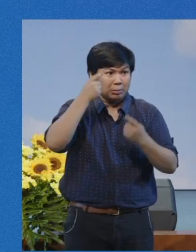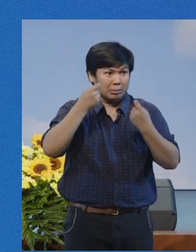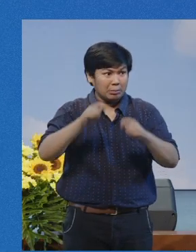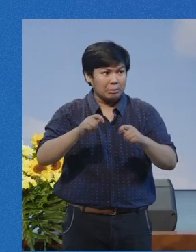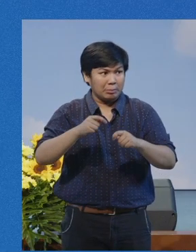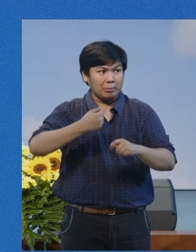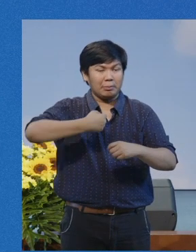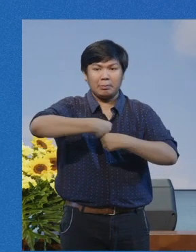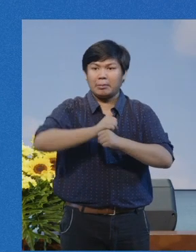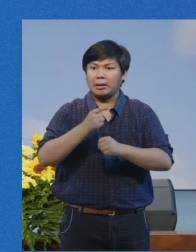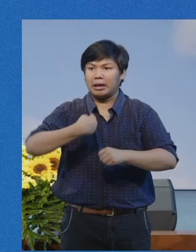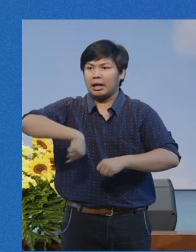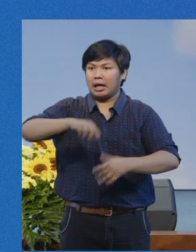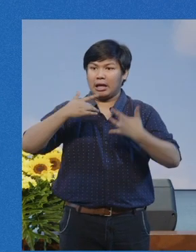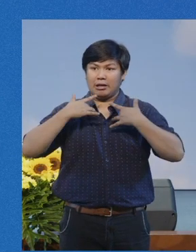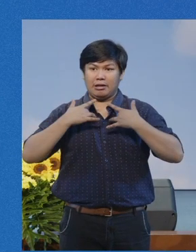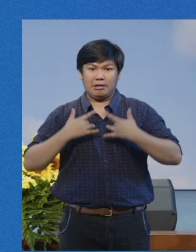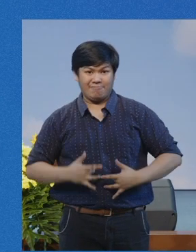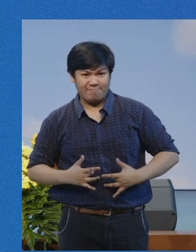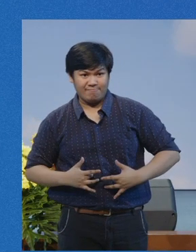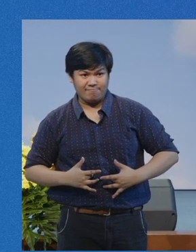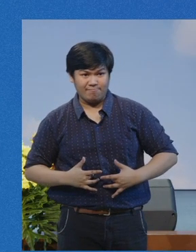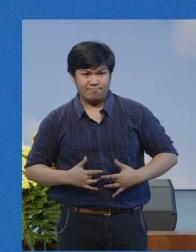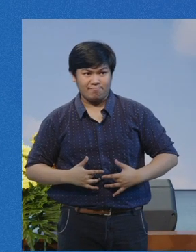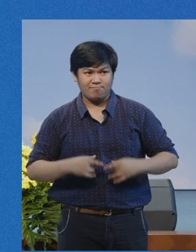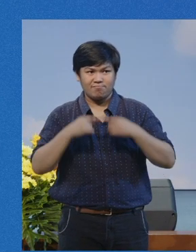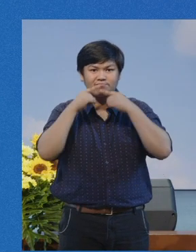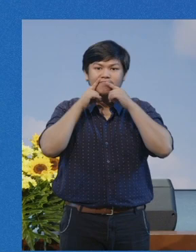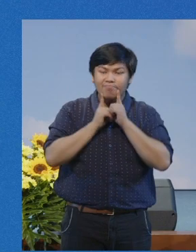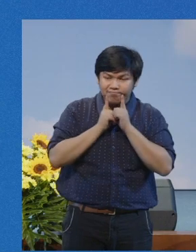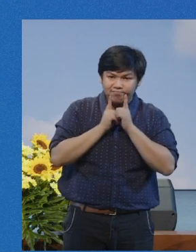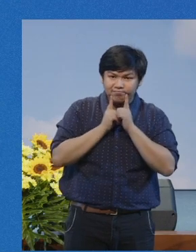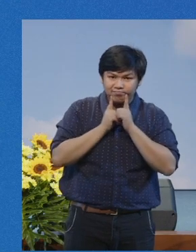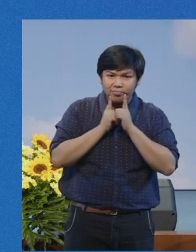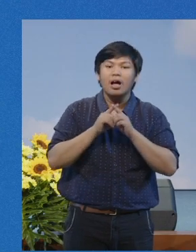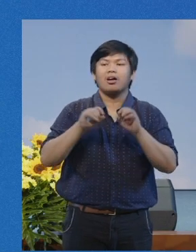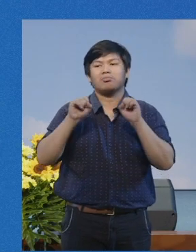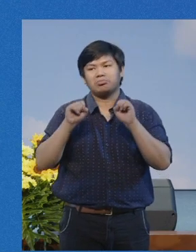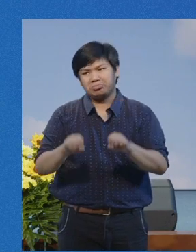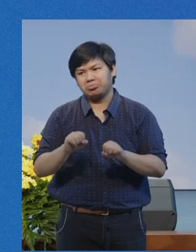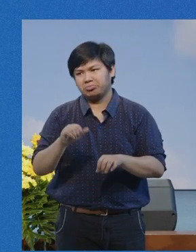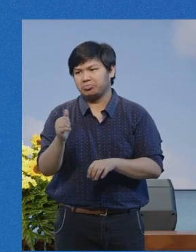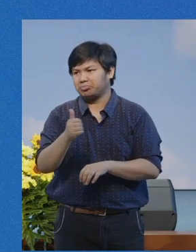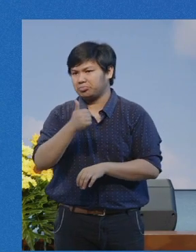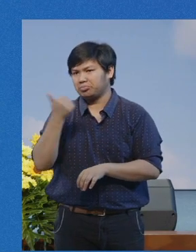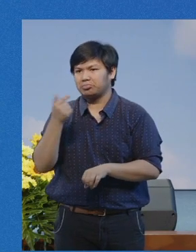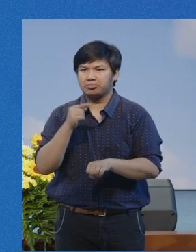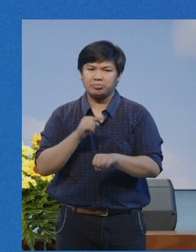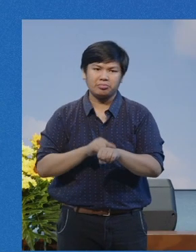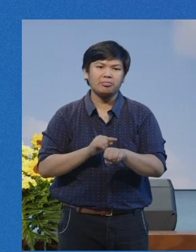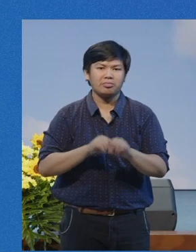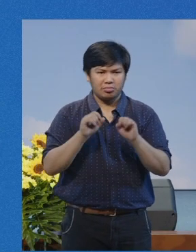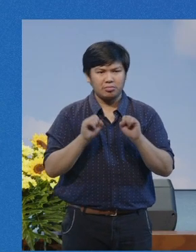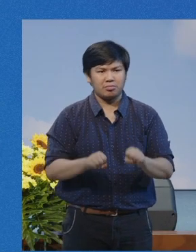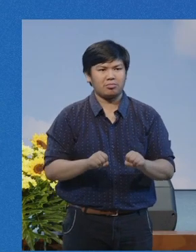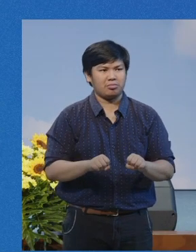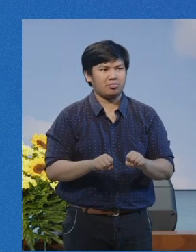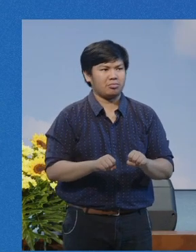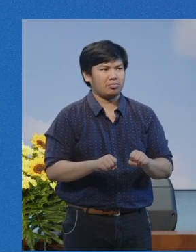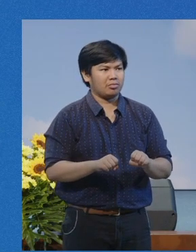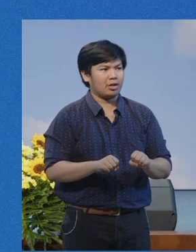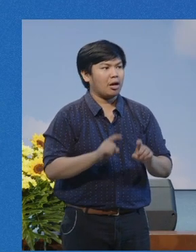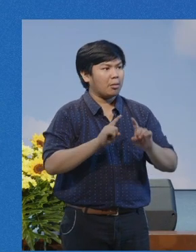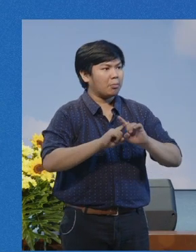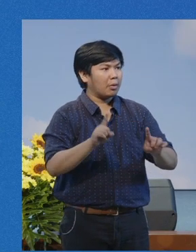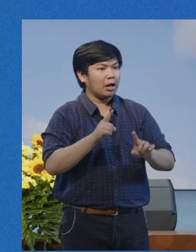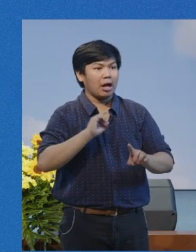depressed? Bigyan ng kalungkutan? Kung minsan, pwede niyang gawin yon. Ngunit